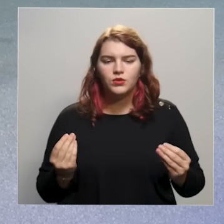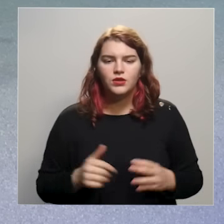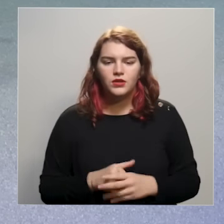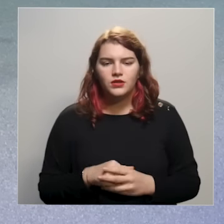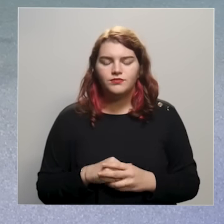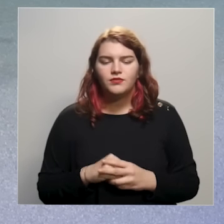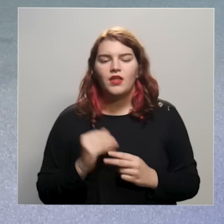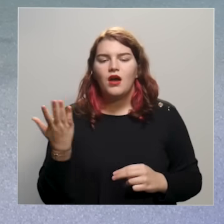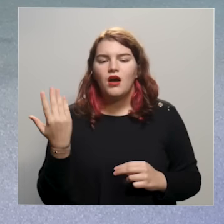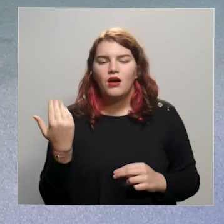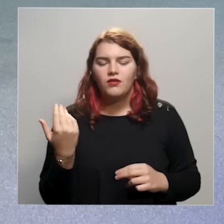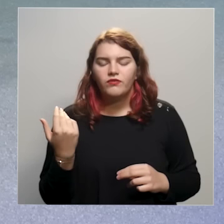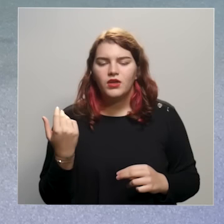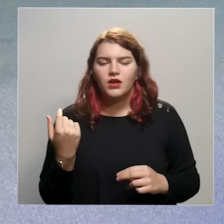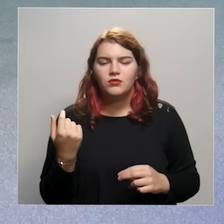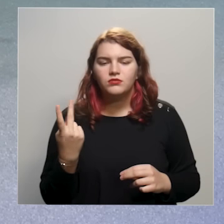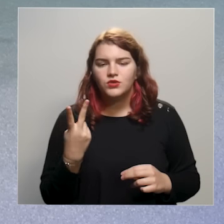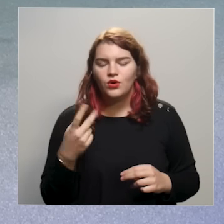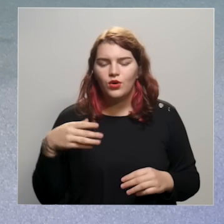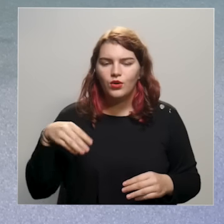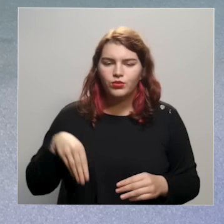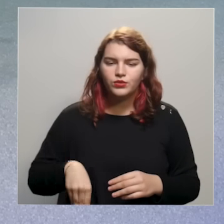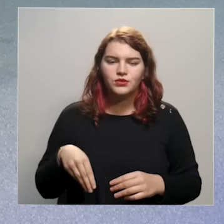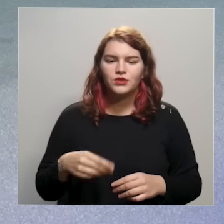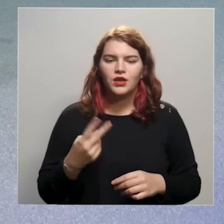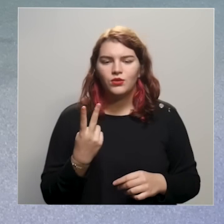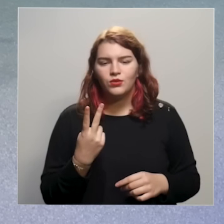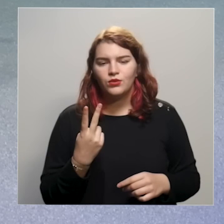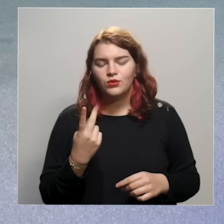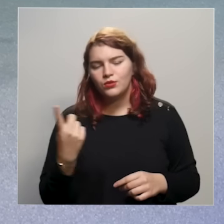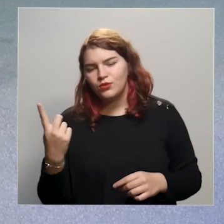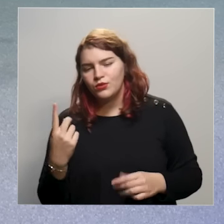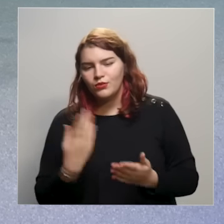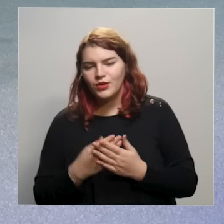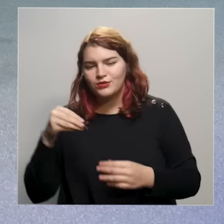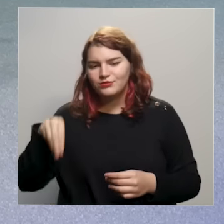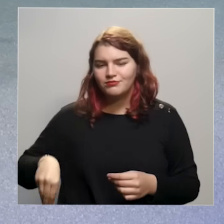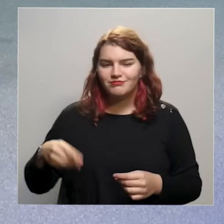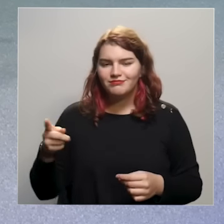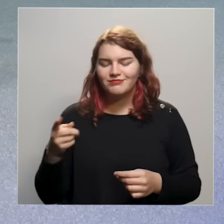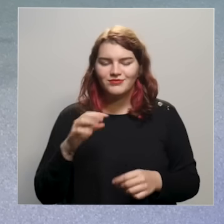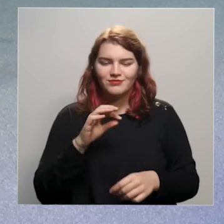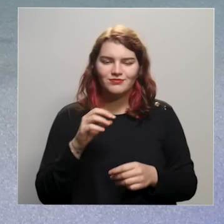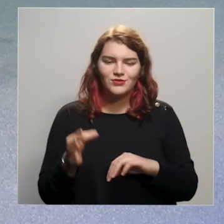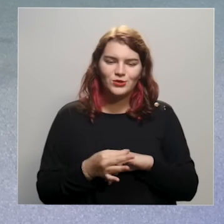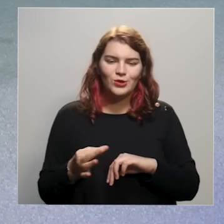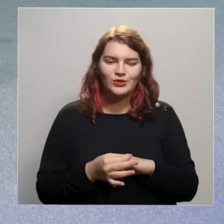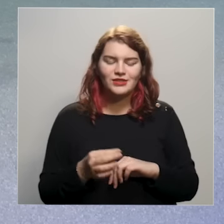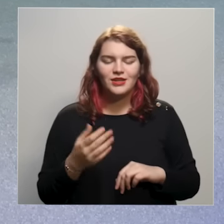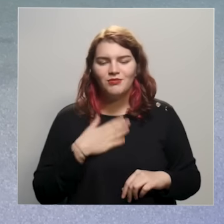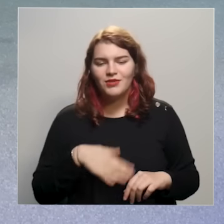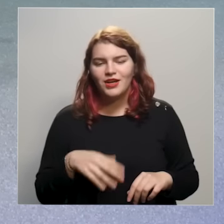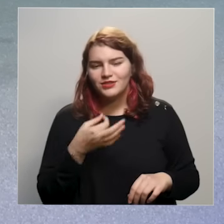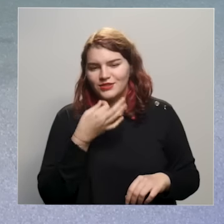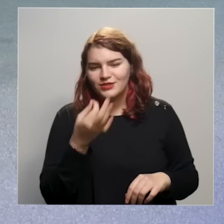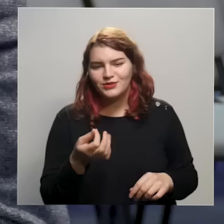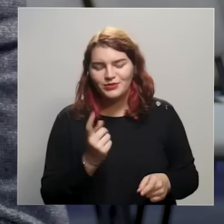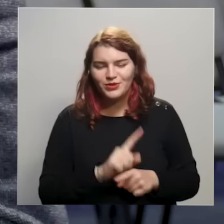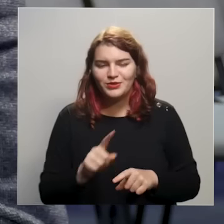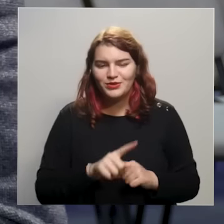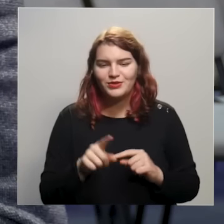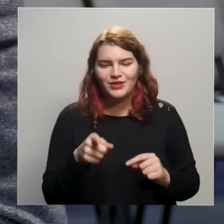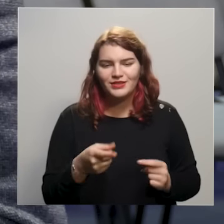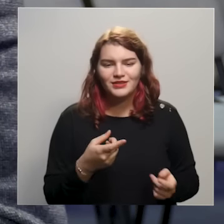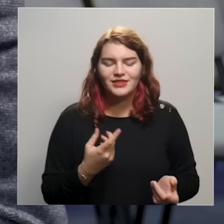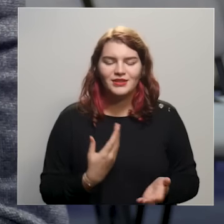Aveam două buzunare, unul pentru mine și unul pentru soție. Îmi place să spun cu ăsta, pentru